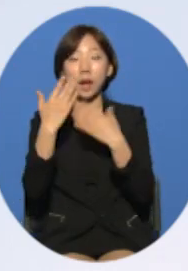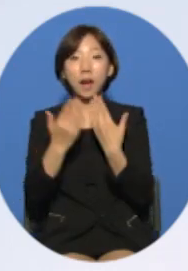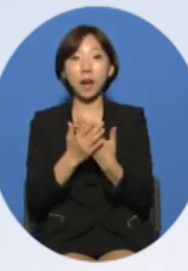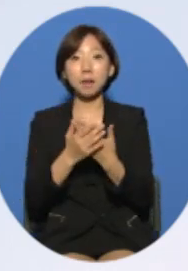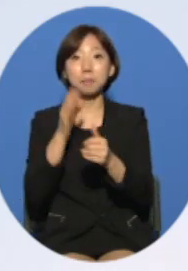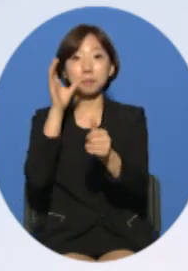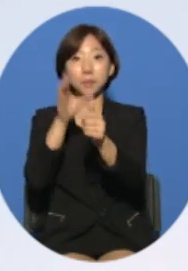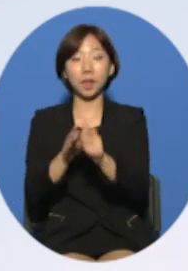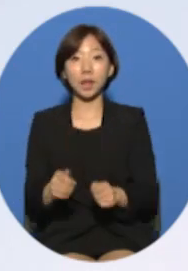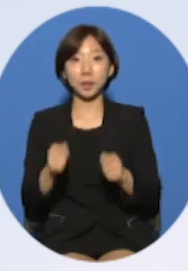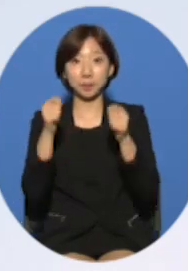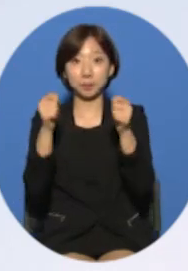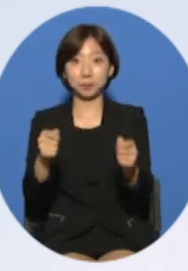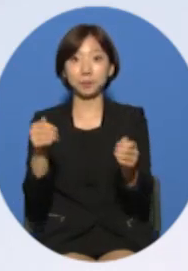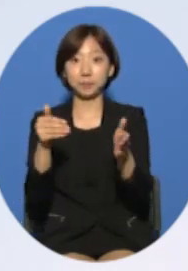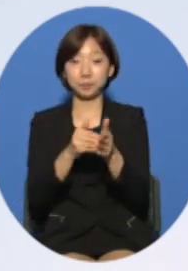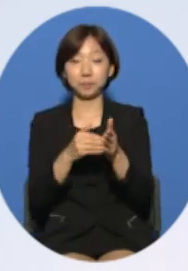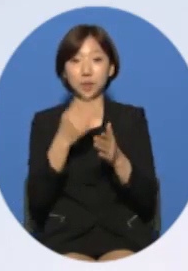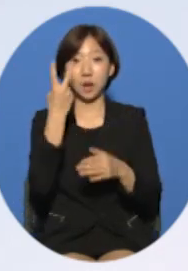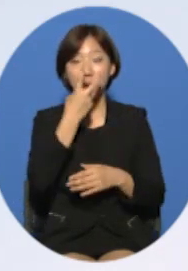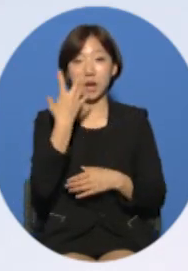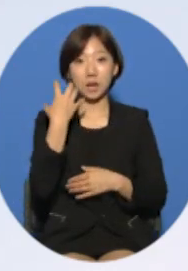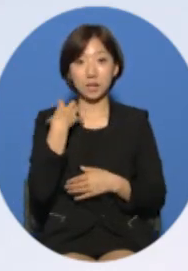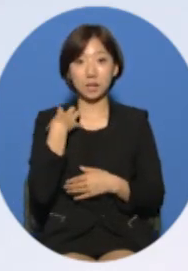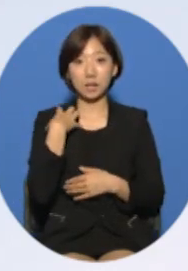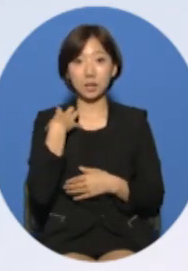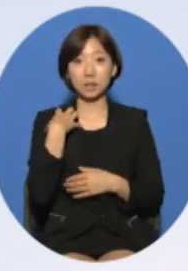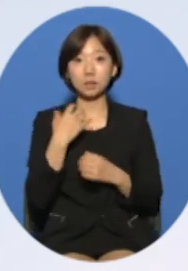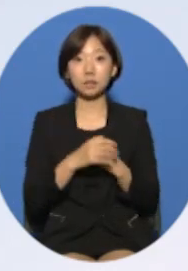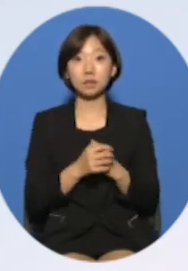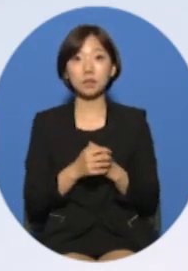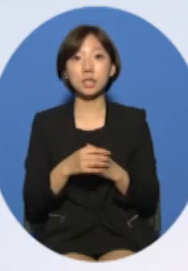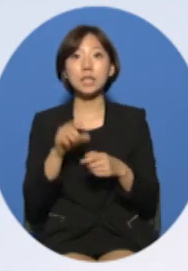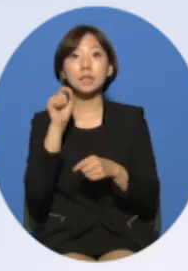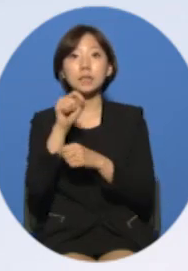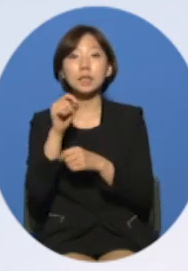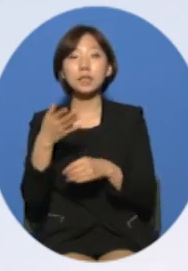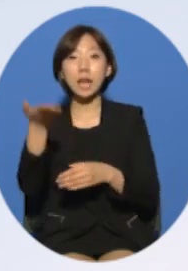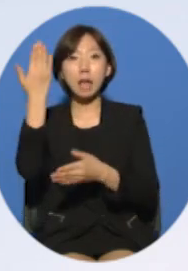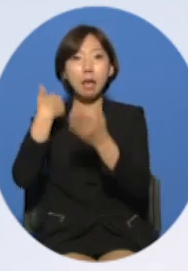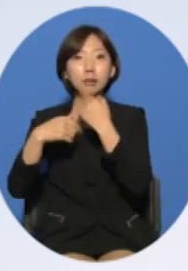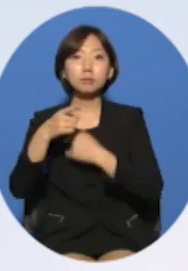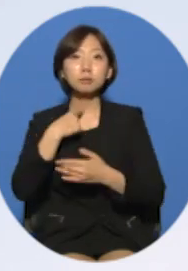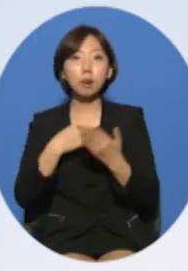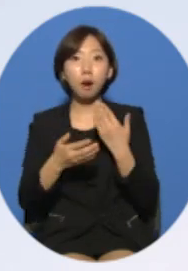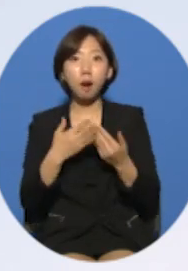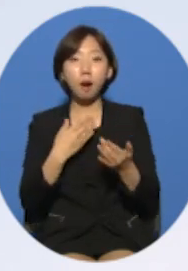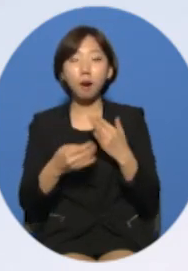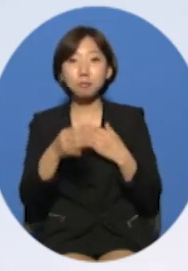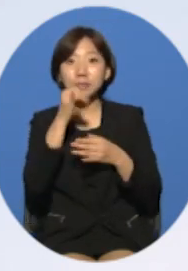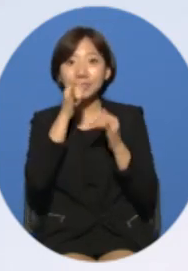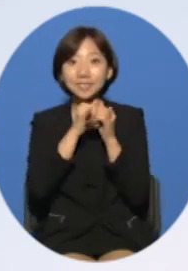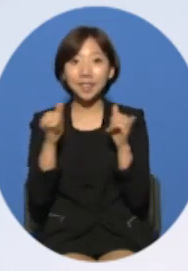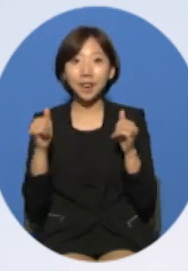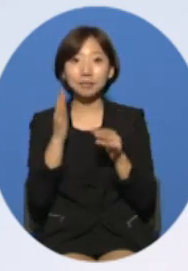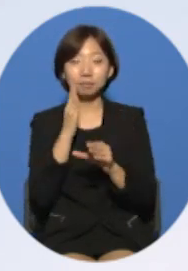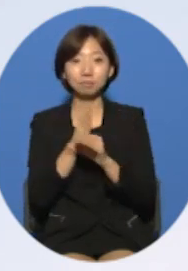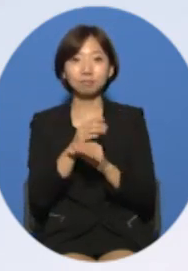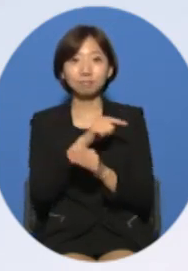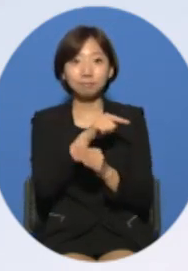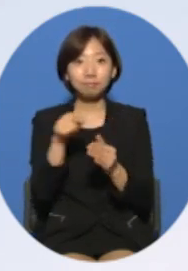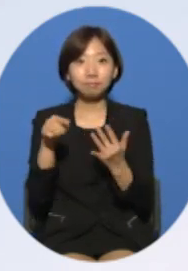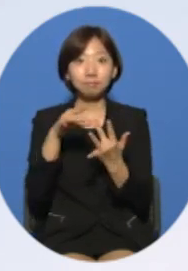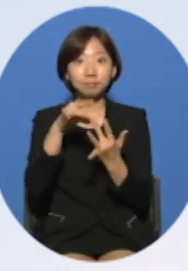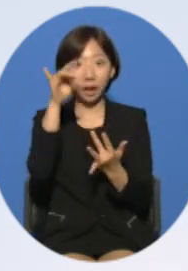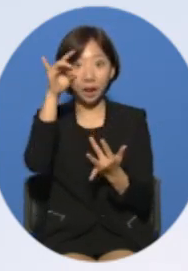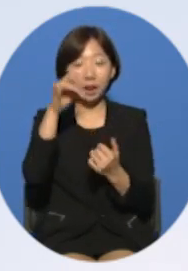네. 그래서 투표 관리관은 투표 사무원 중에서 경험이 좀 많은, 네, 좀 약간 그.